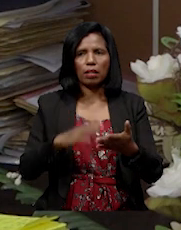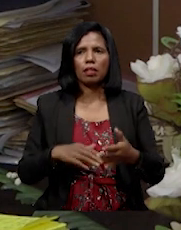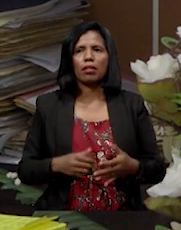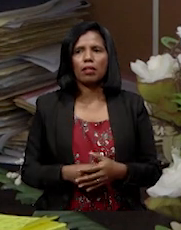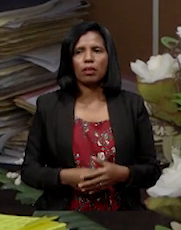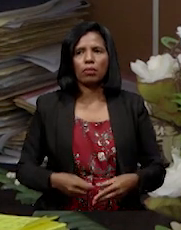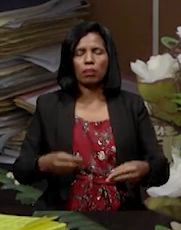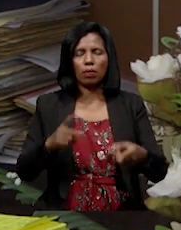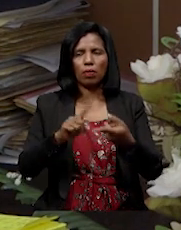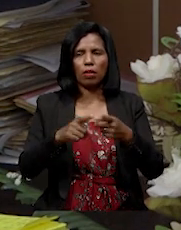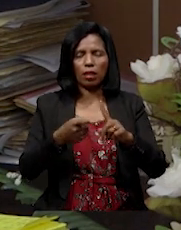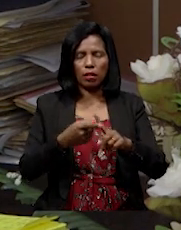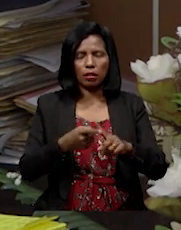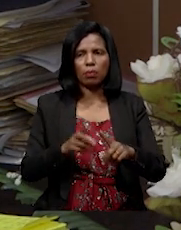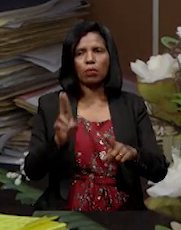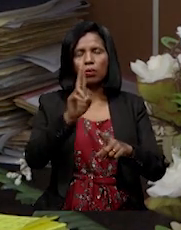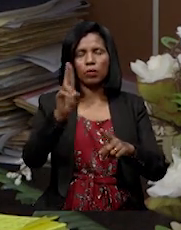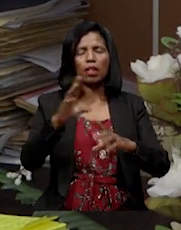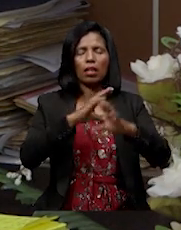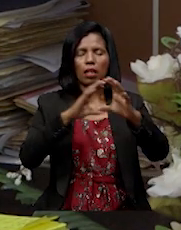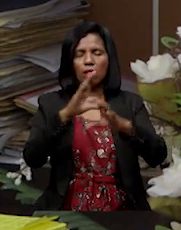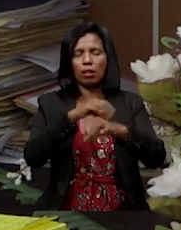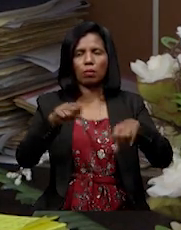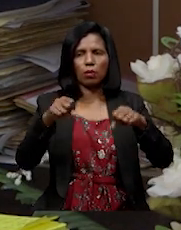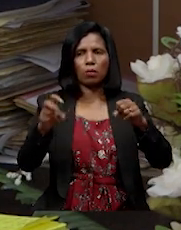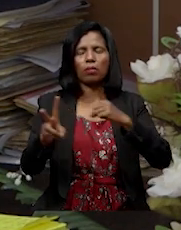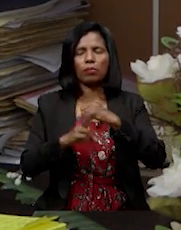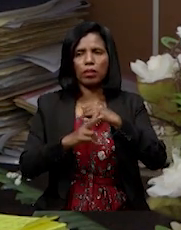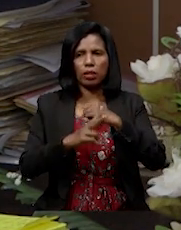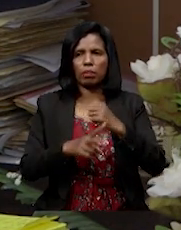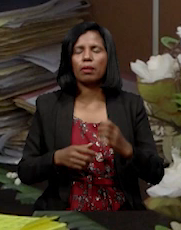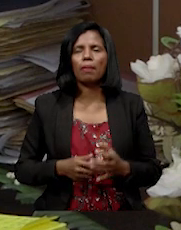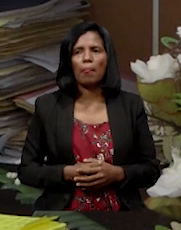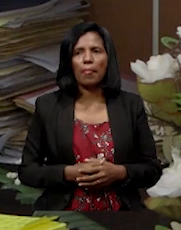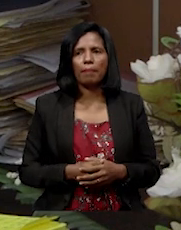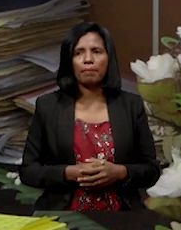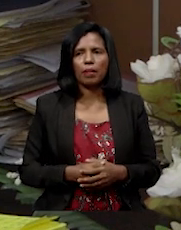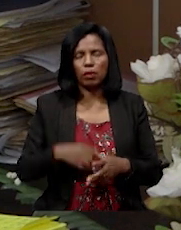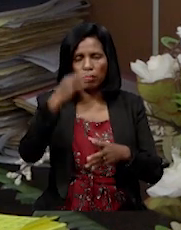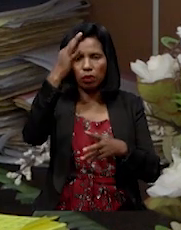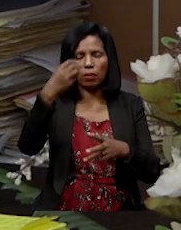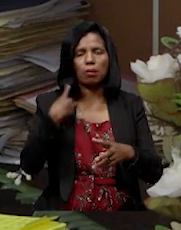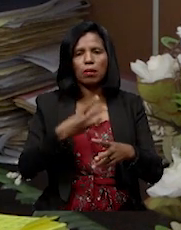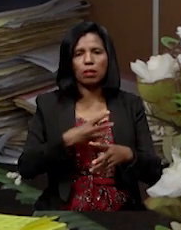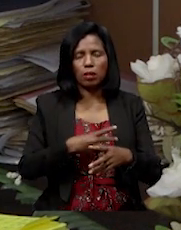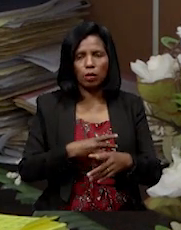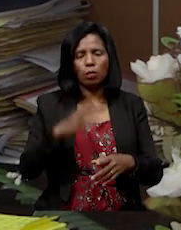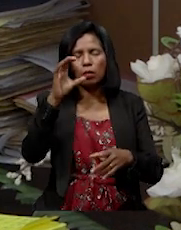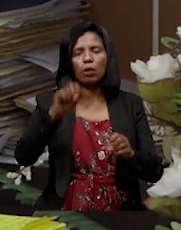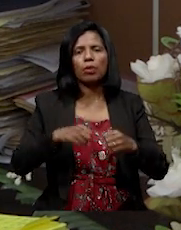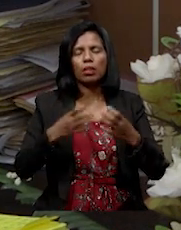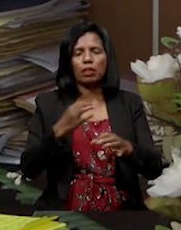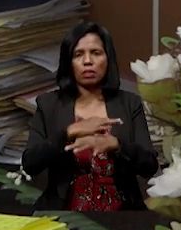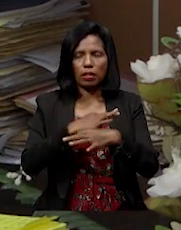ba itu ne amaluk sira ne uza lori karete motor masa bitima. Mabe ida ne bawa yang amse buka minus parhabia. Ne